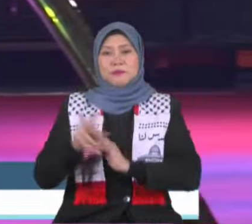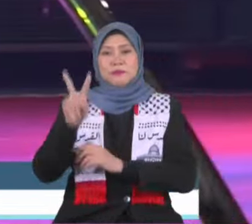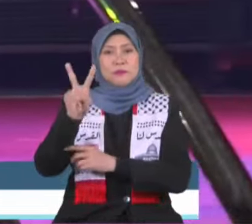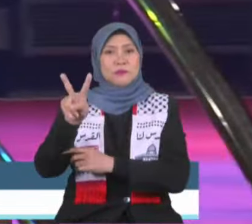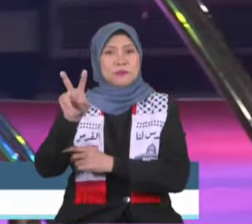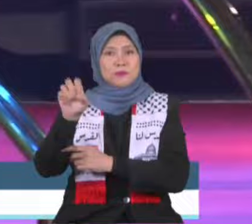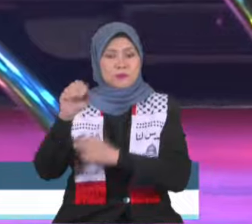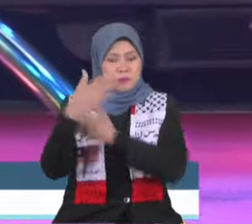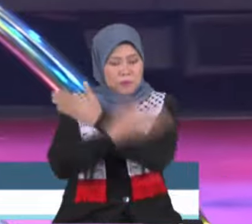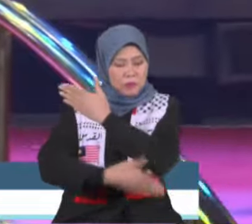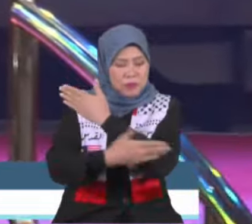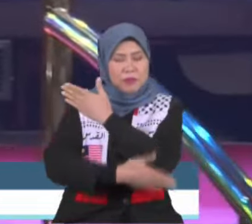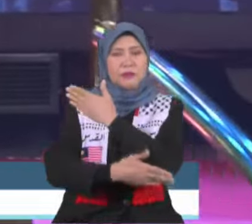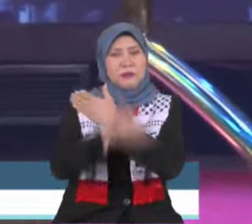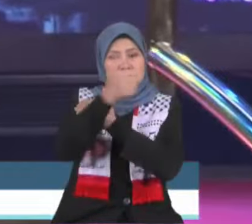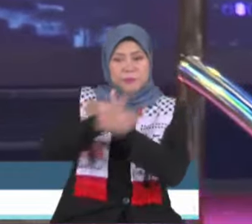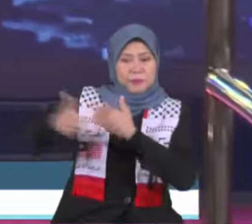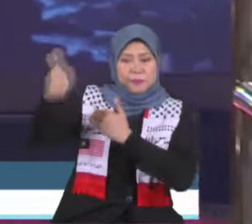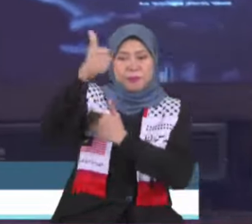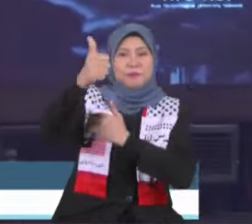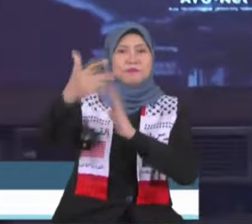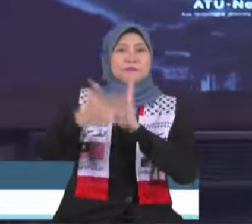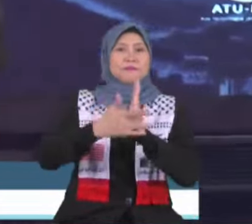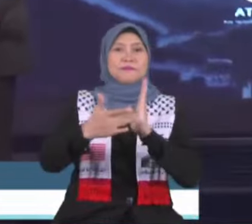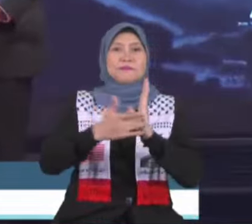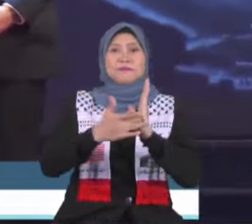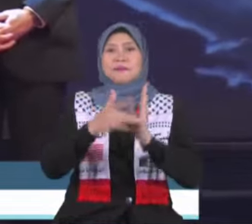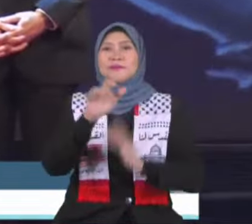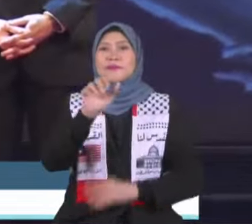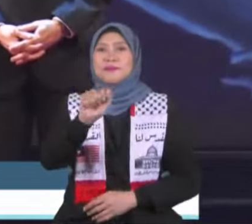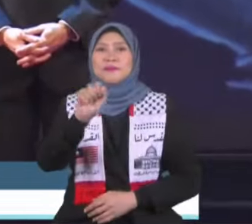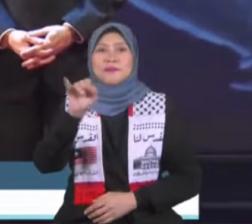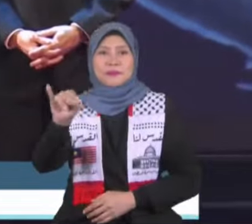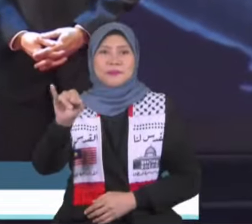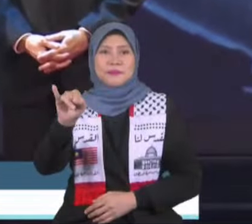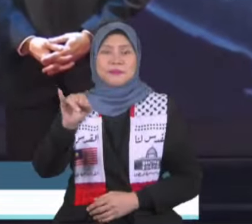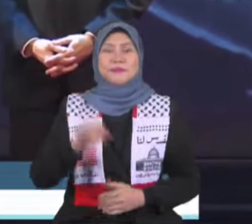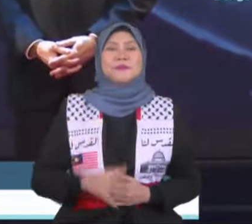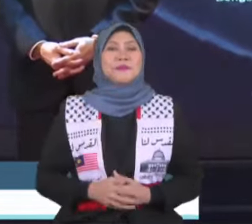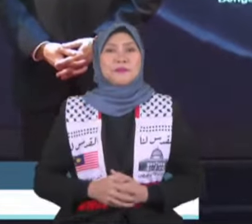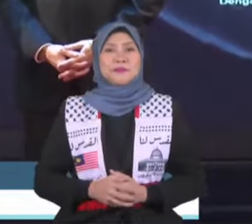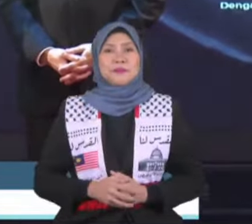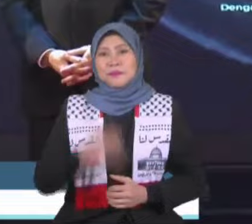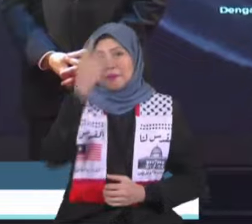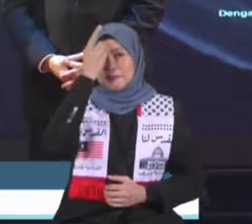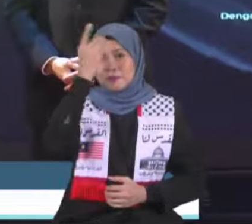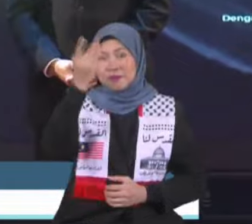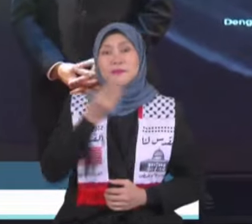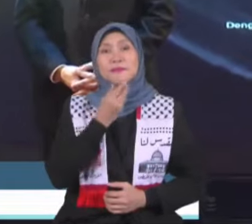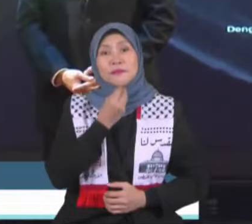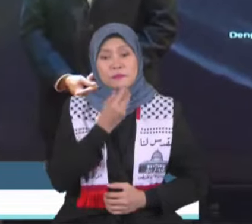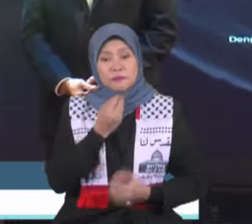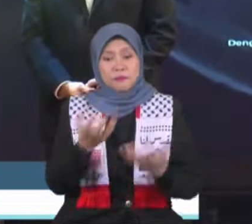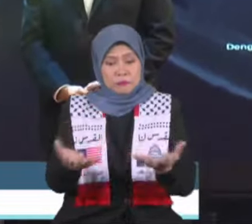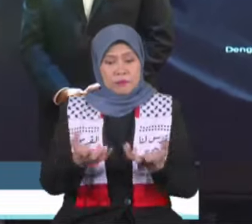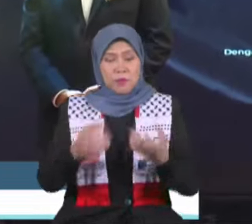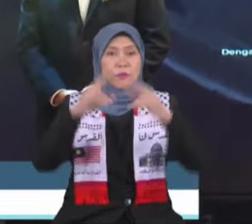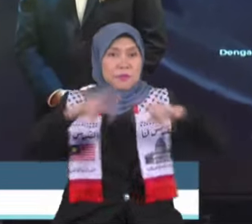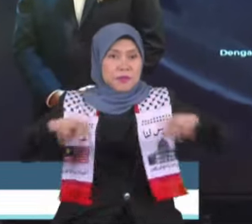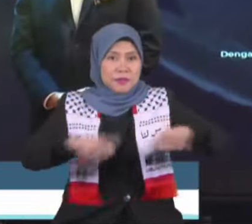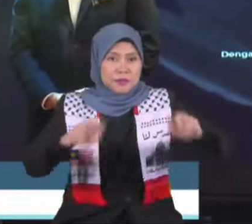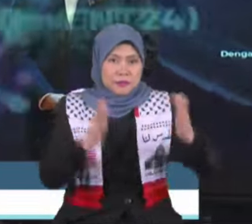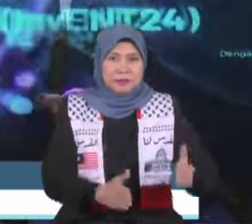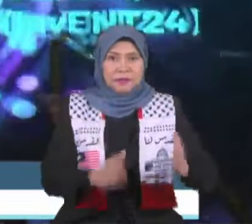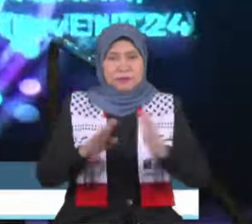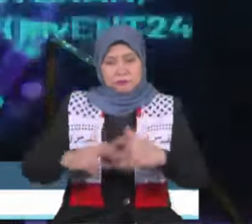jadi antara 20 negara teratas dalam teknologi kecerdasan buatan AI. Datuk Seri Anwar Ibrahim mahu